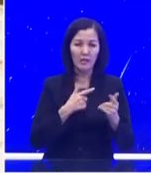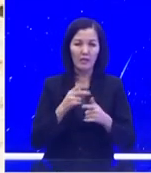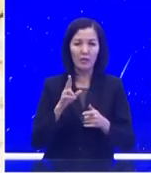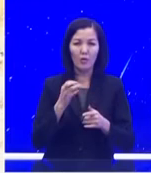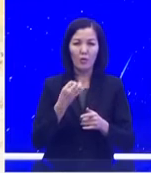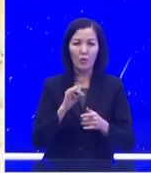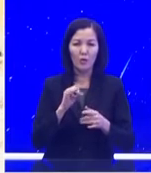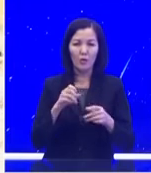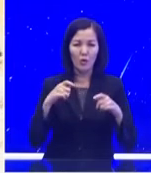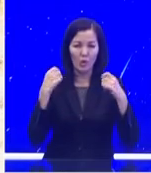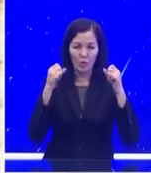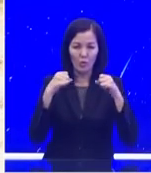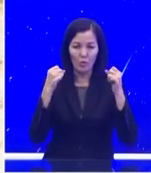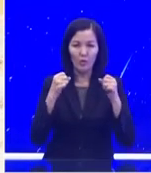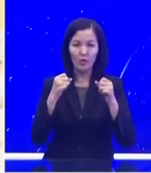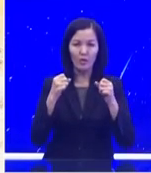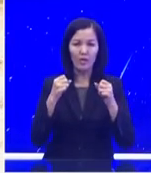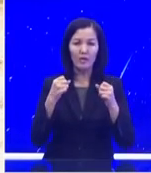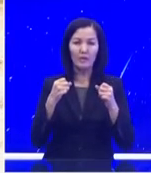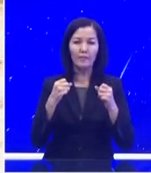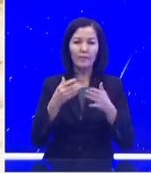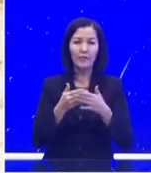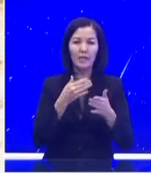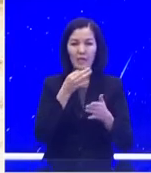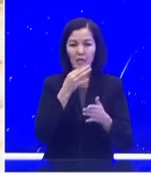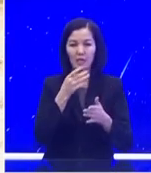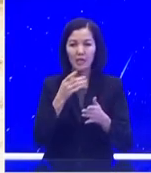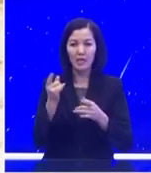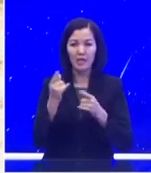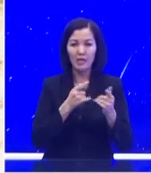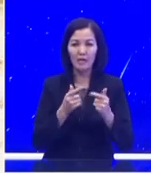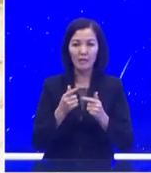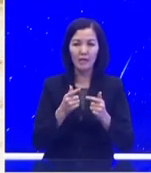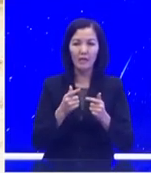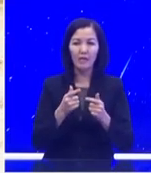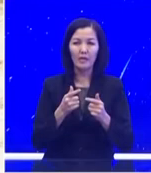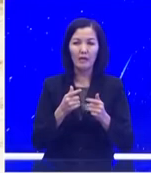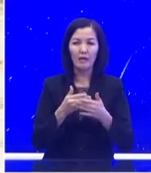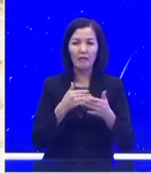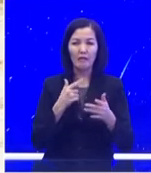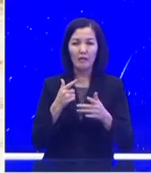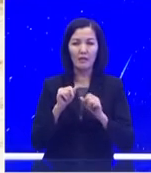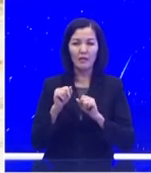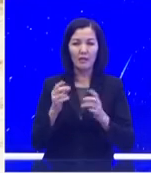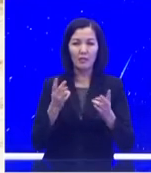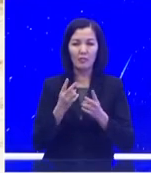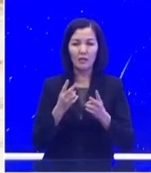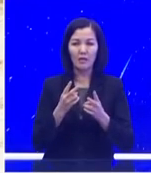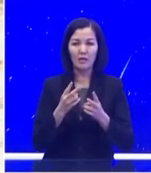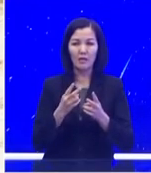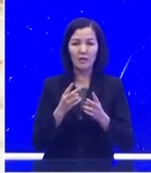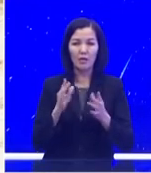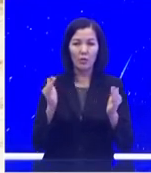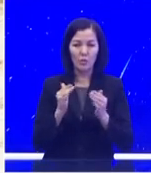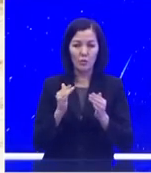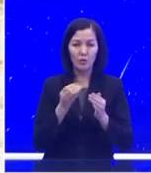Қойды өрістеп бағып, жайыраға кеп, күйлі болған жақсы қой қойдың. Қой күйлі болса, қозы да жақсы